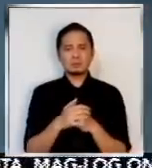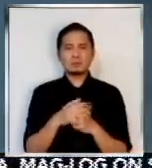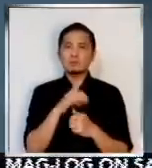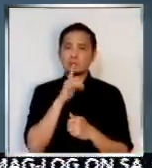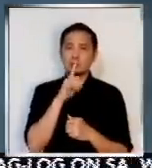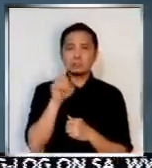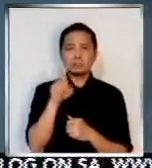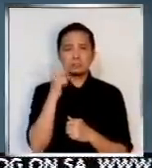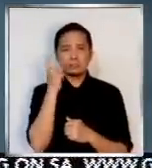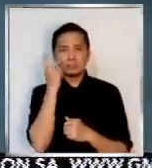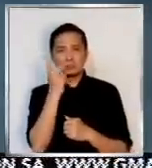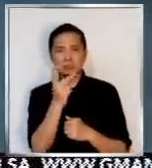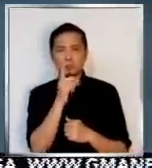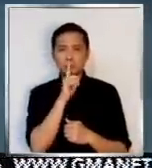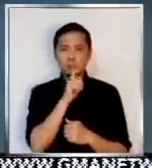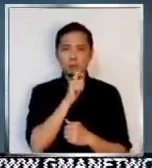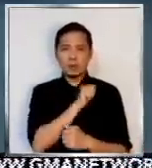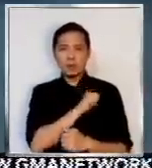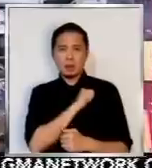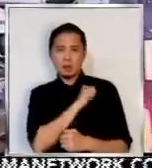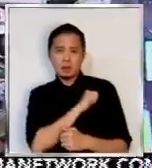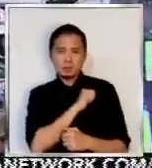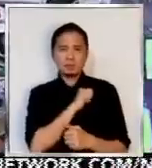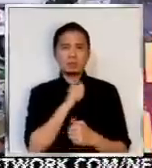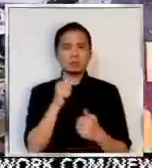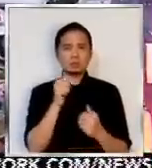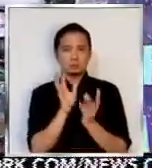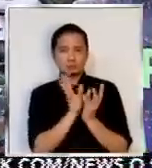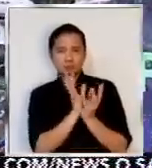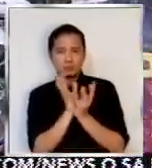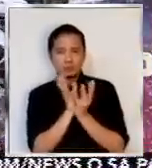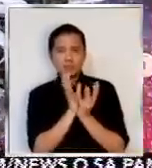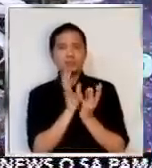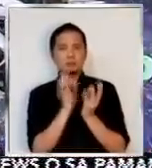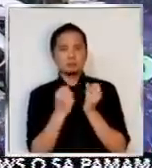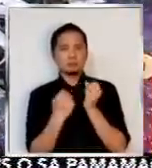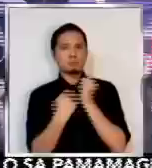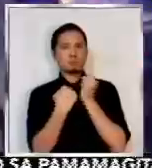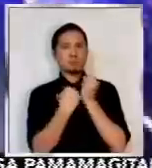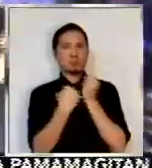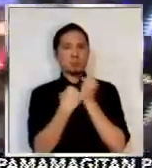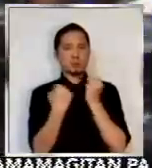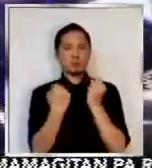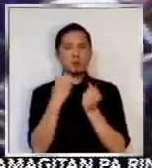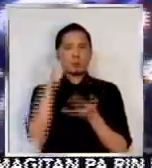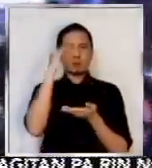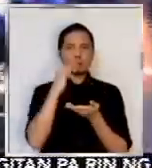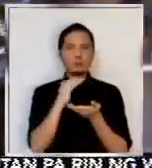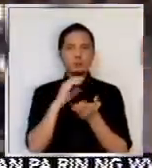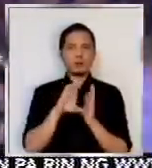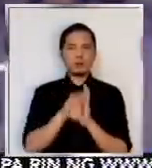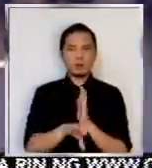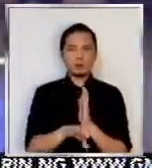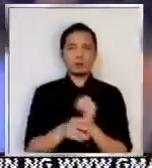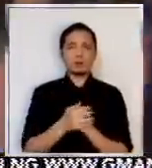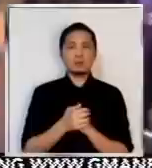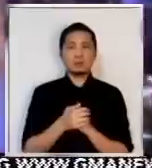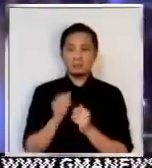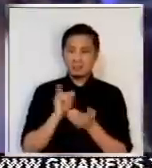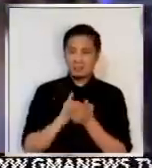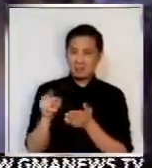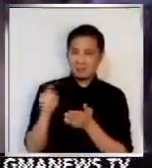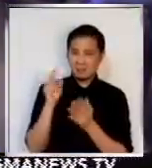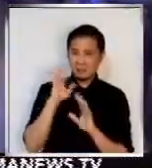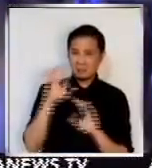community in support to anti-criminality. Bilang tugon naman sa suhestyon ng Pangulo, mahigit 100 tauhan ng PNP Highway Patrol